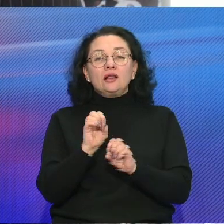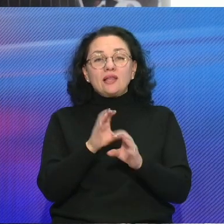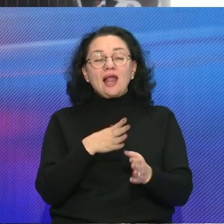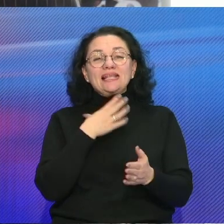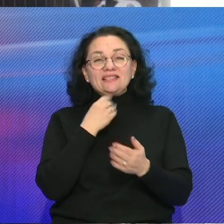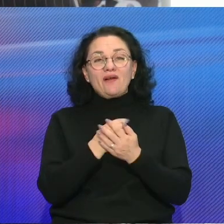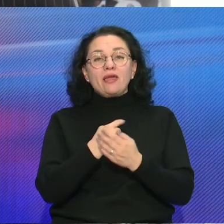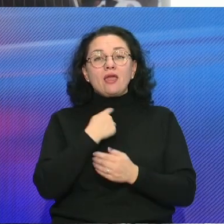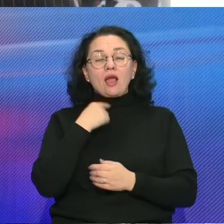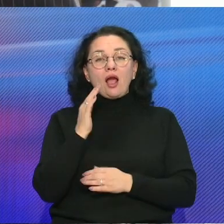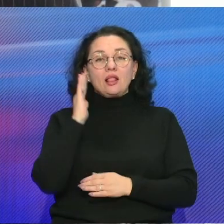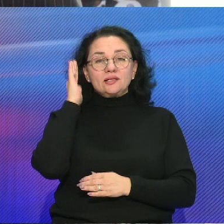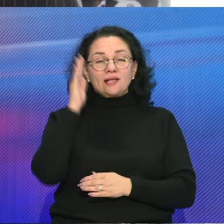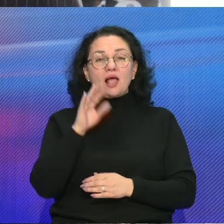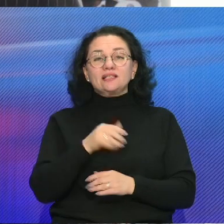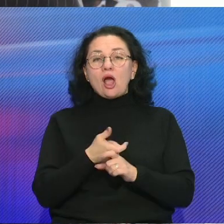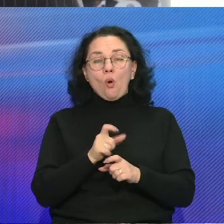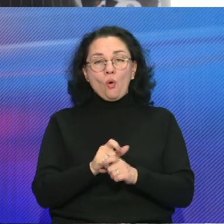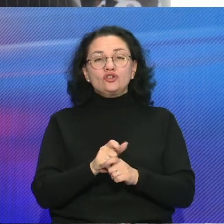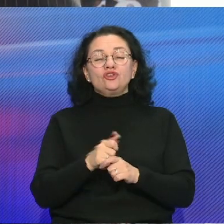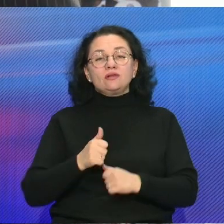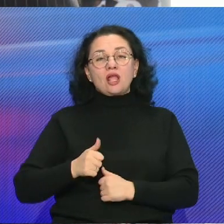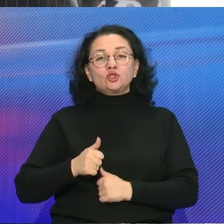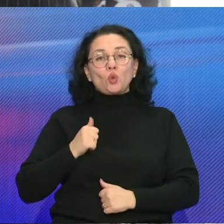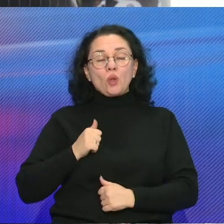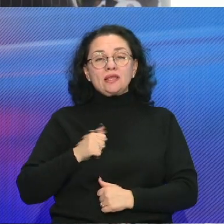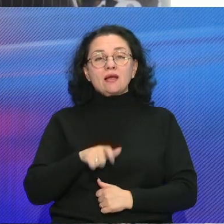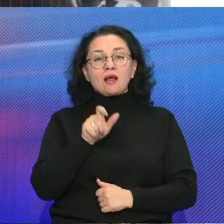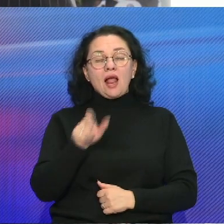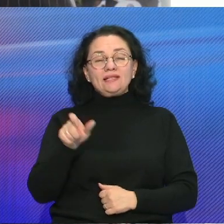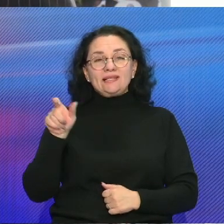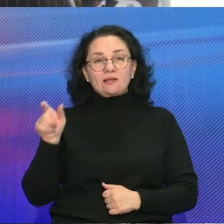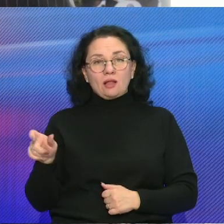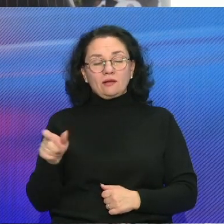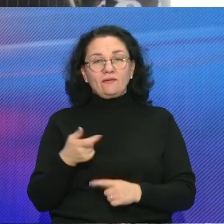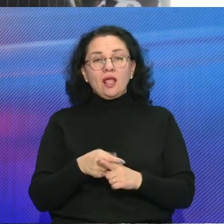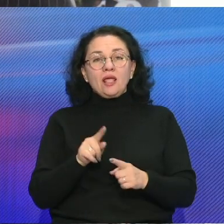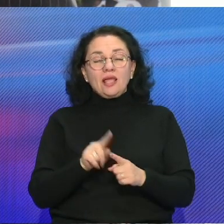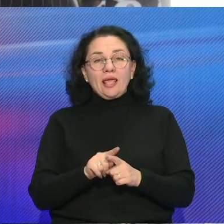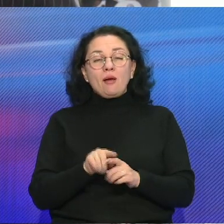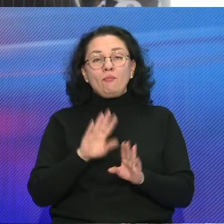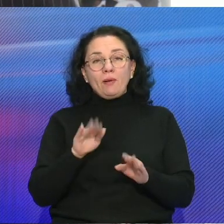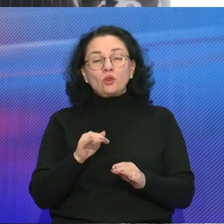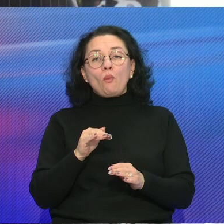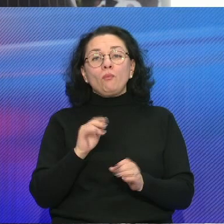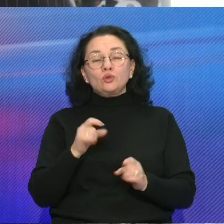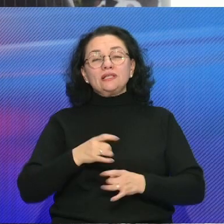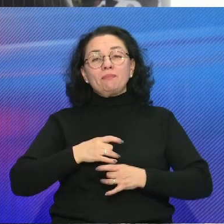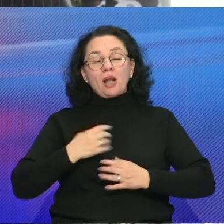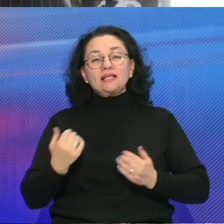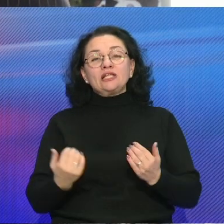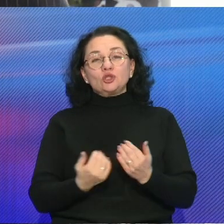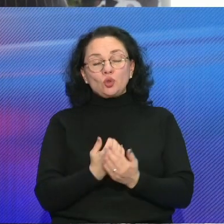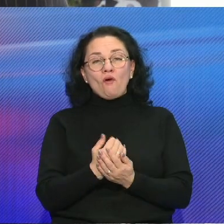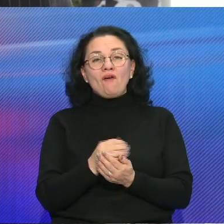за достойных кандидатов. В последующем планируем уже 14-ю декаду «Золотой возраст», посвященную Дню пожилых